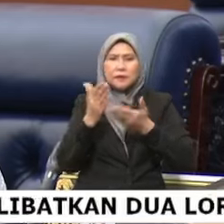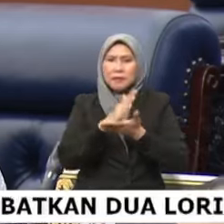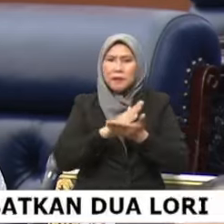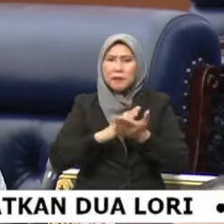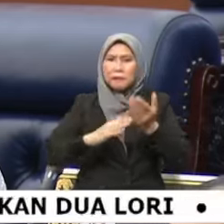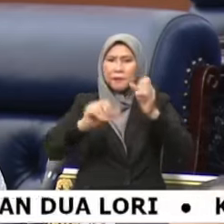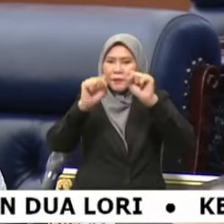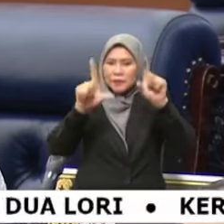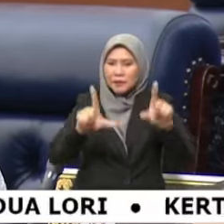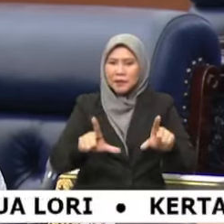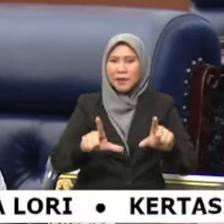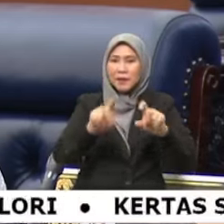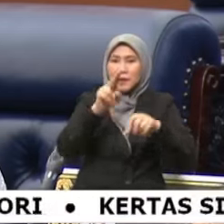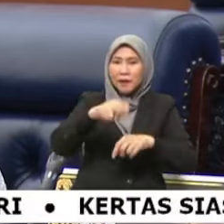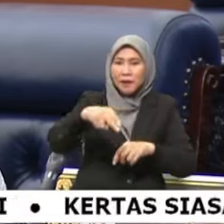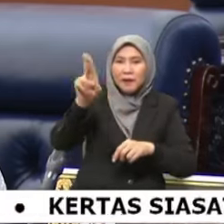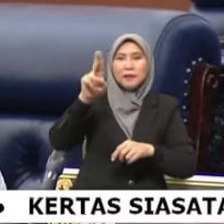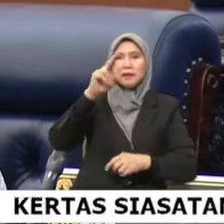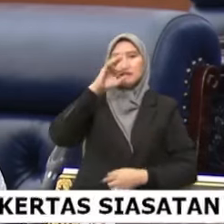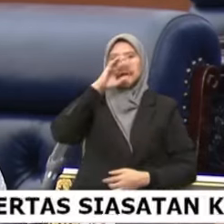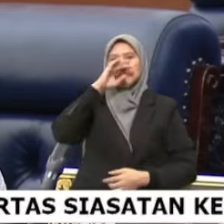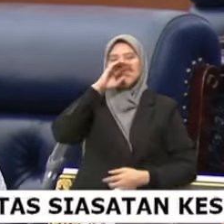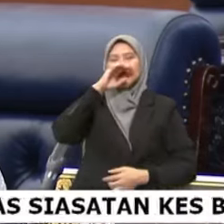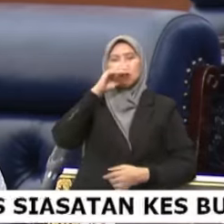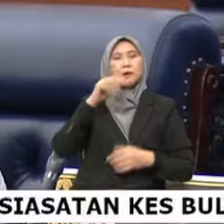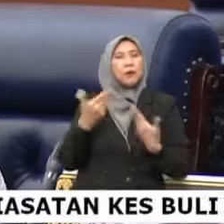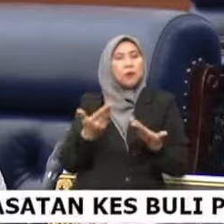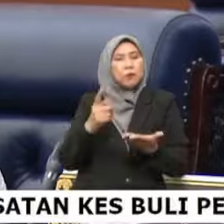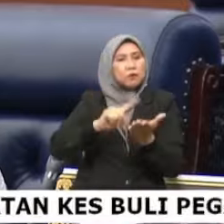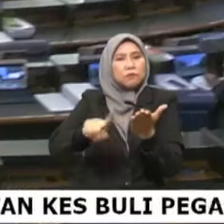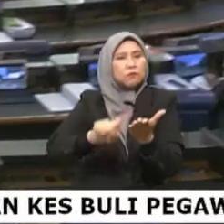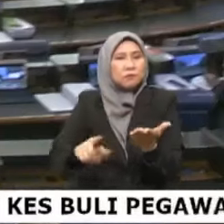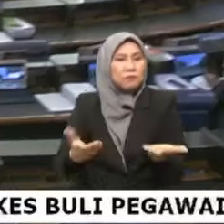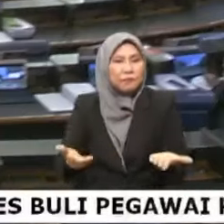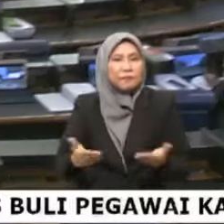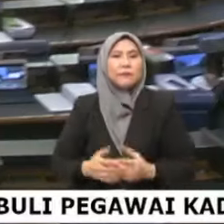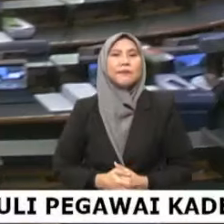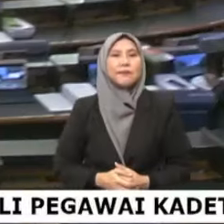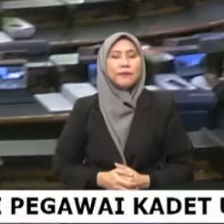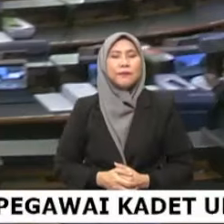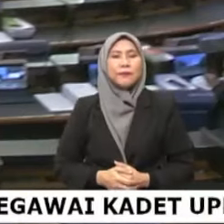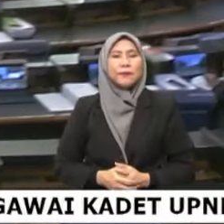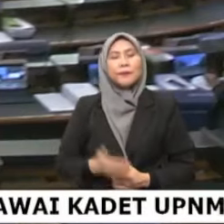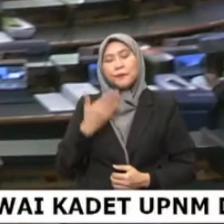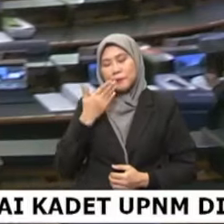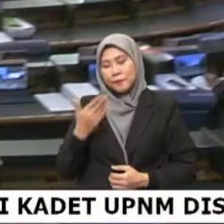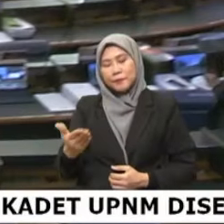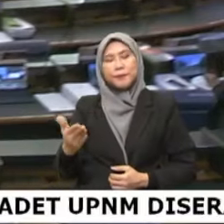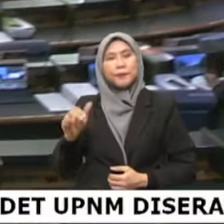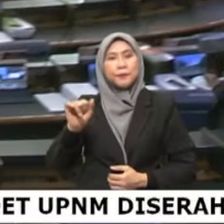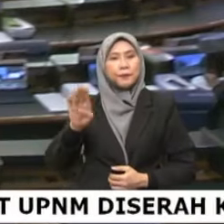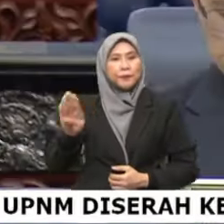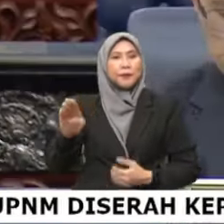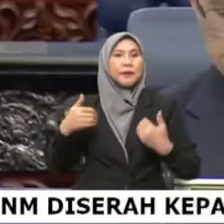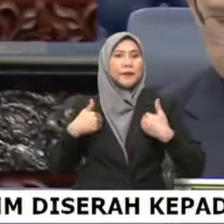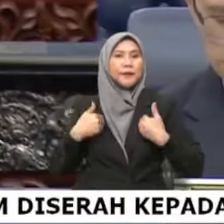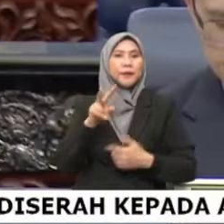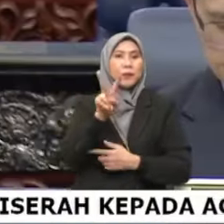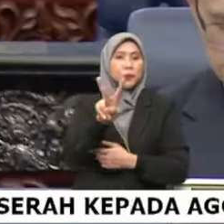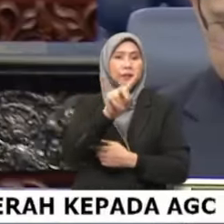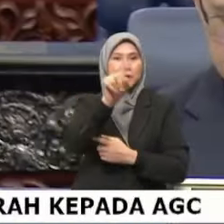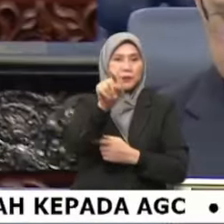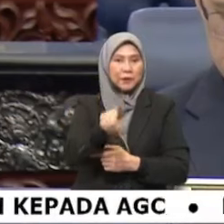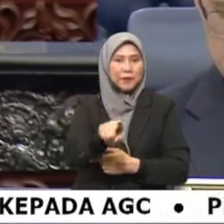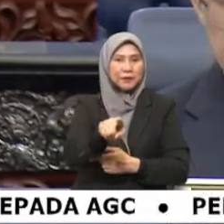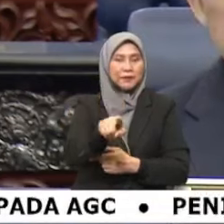halal yang palsu di permis-permis perniagaan? Terima kasih. Terima kasih kepada Yang Berhormat. Ada dua soalan.